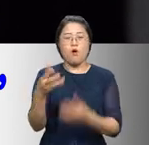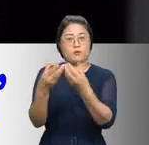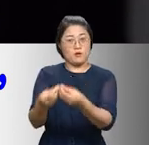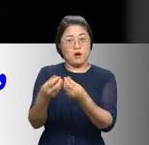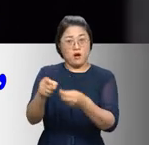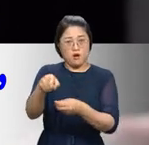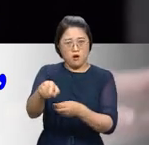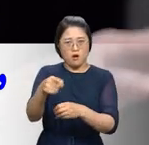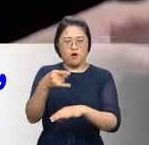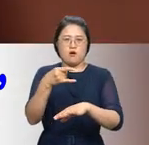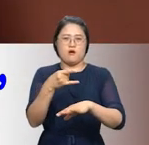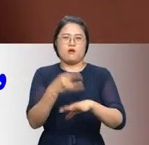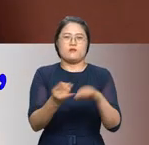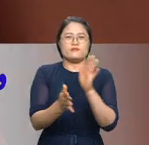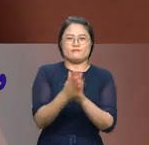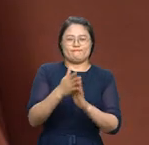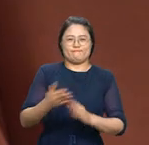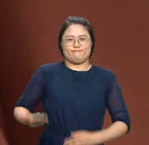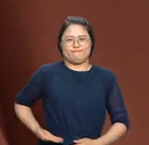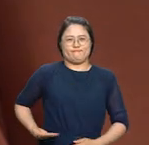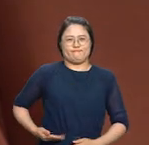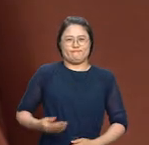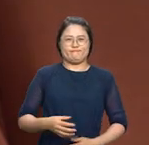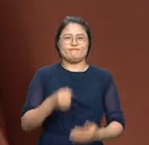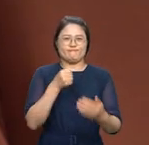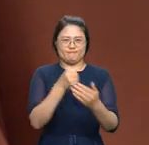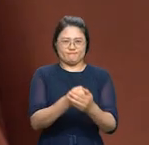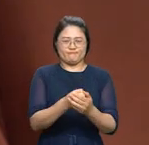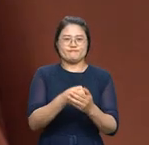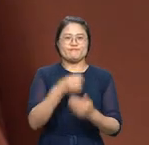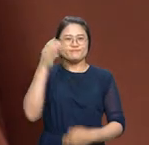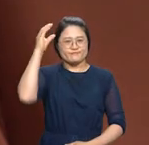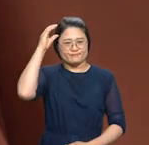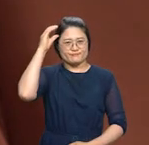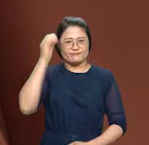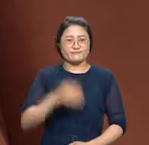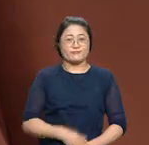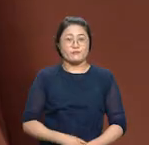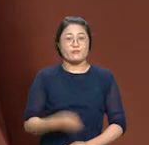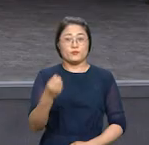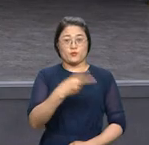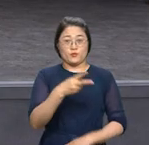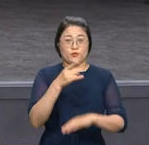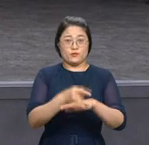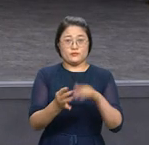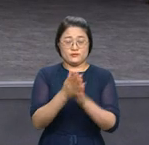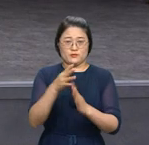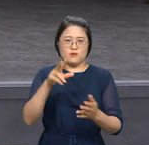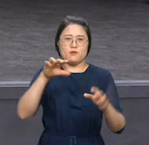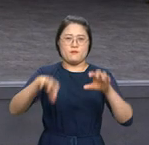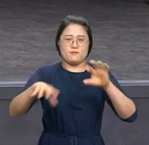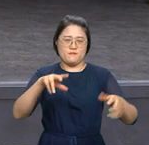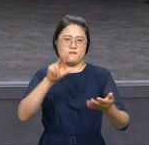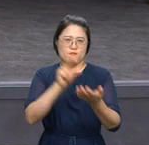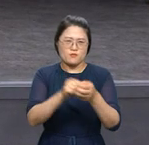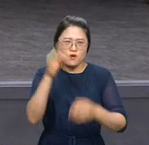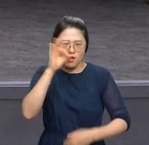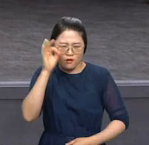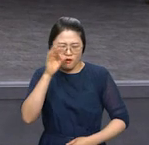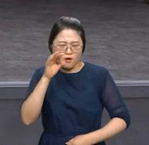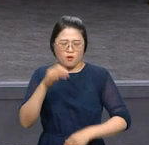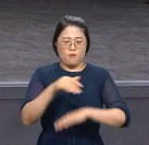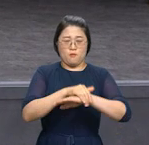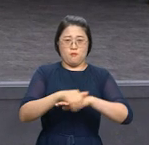모델로 정립되기를 바란다고 말했습니다. 한편 시에서는 마을 의제 찾기부터 마을복지계획